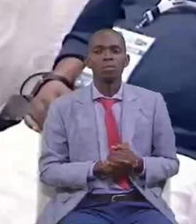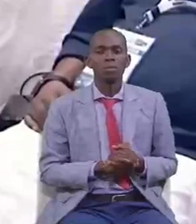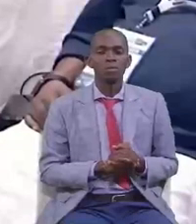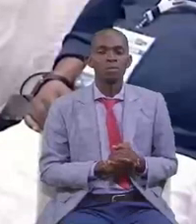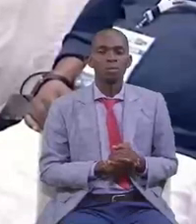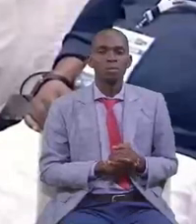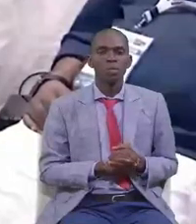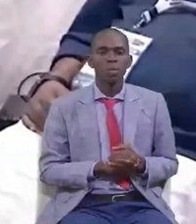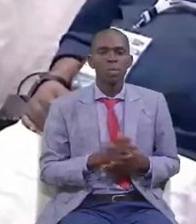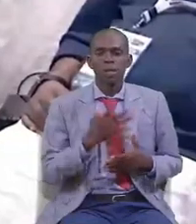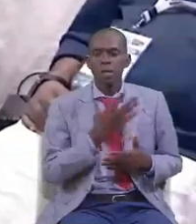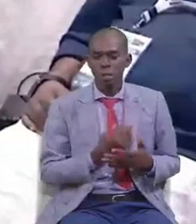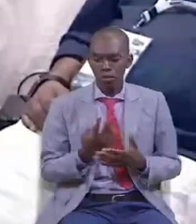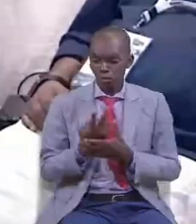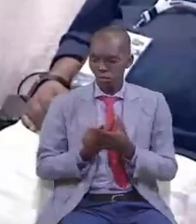Et ils étaient unis.